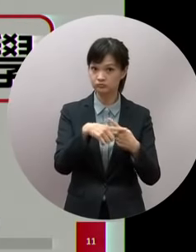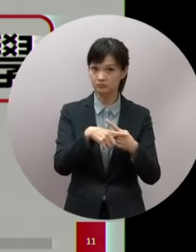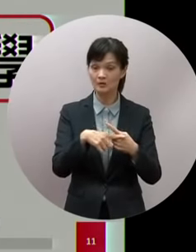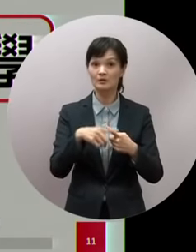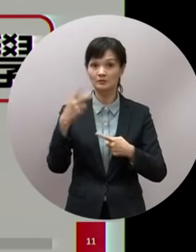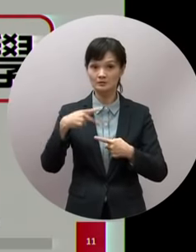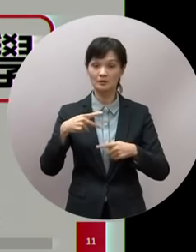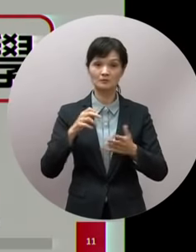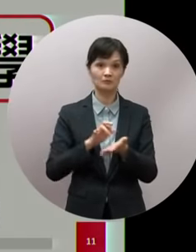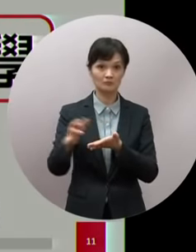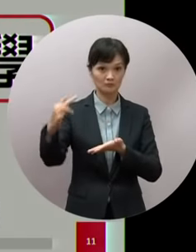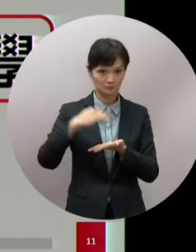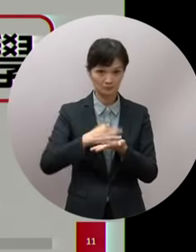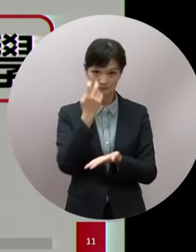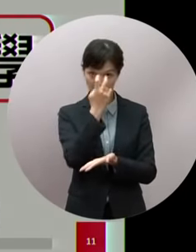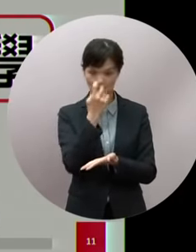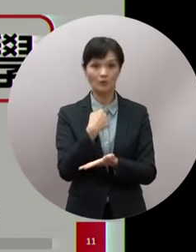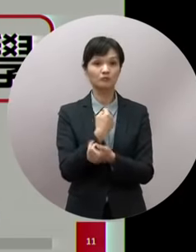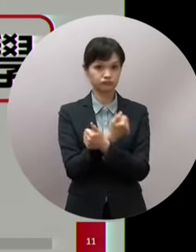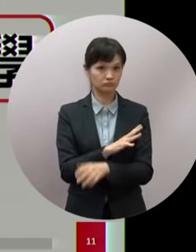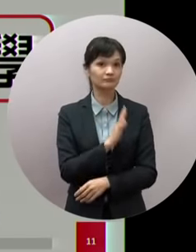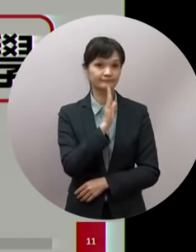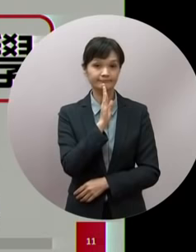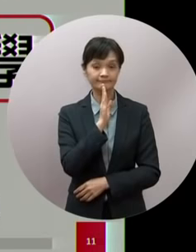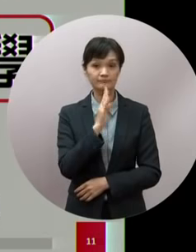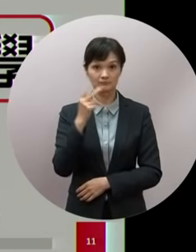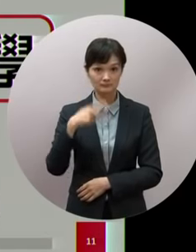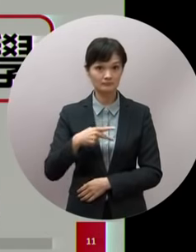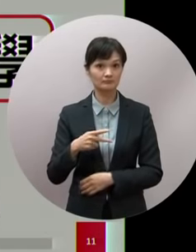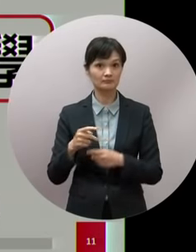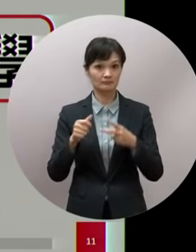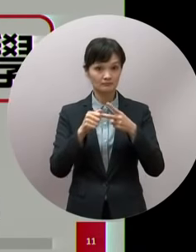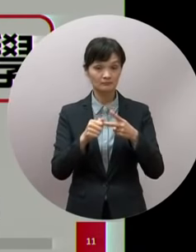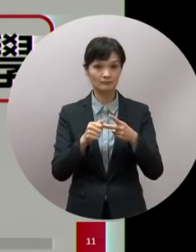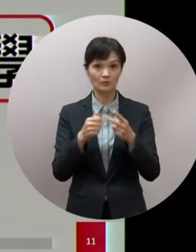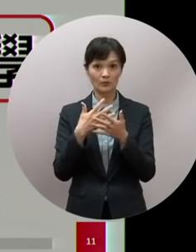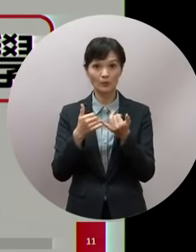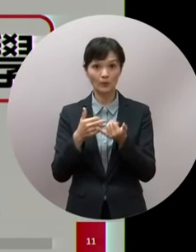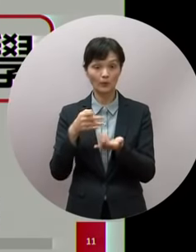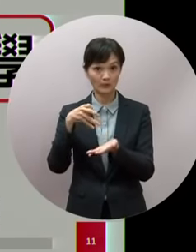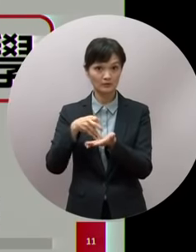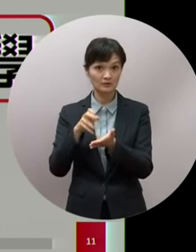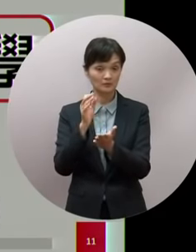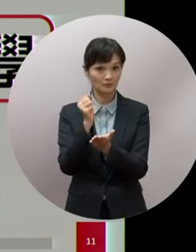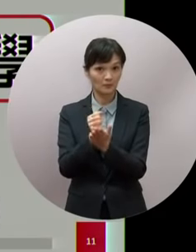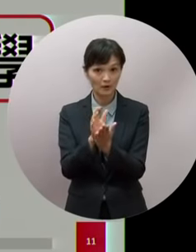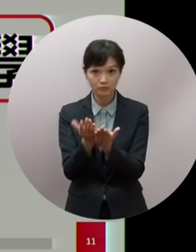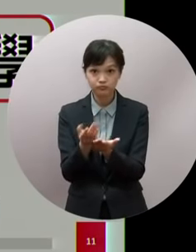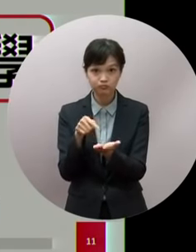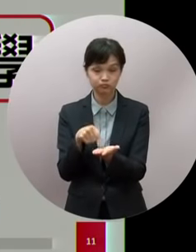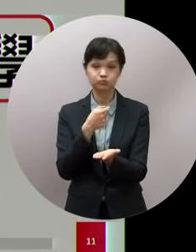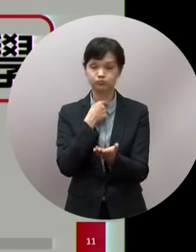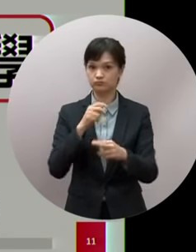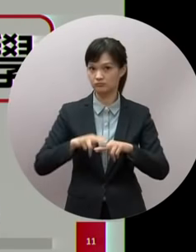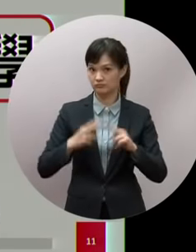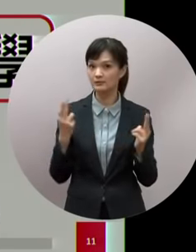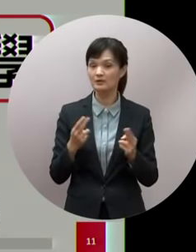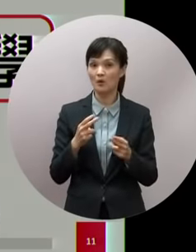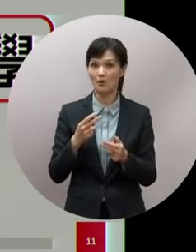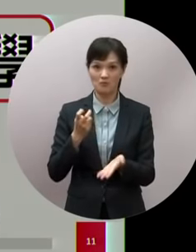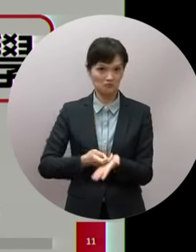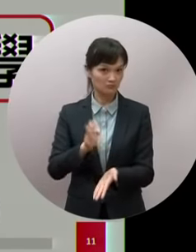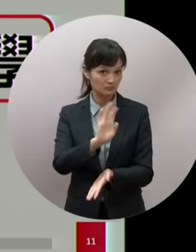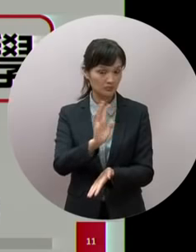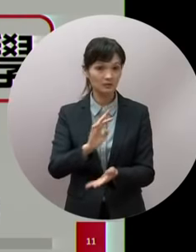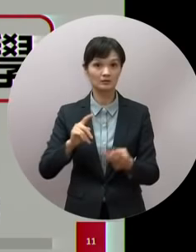第一部分。第二部分，部分学生的签证要放宽，这也绝对没有问题，就是行政作业。而第三端